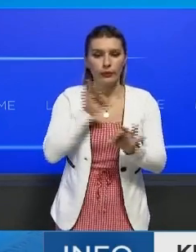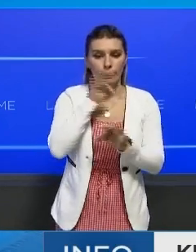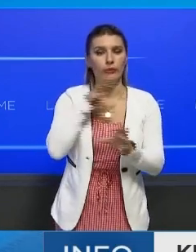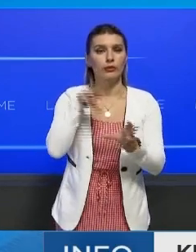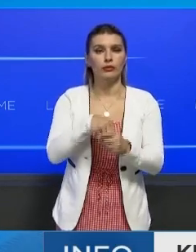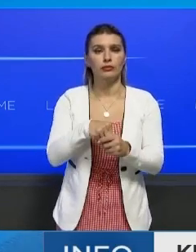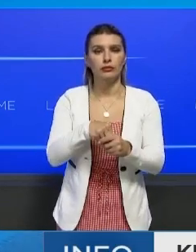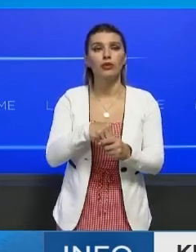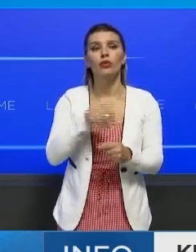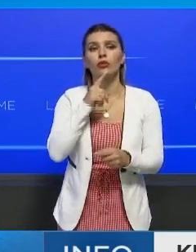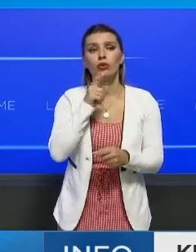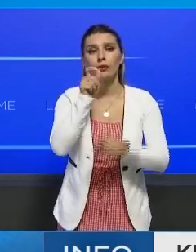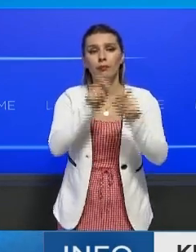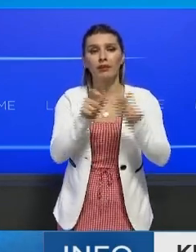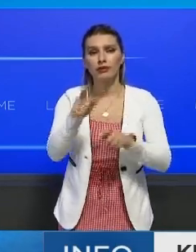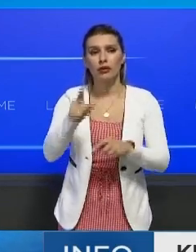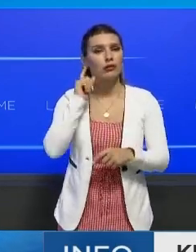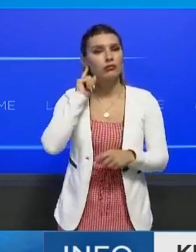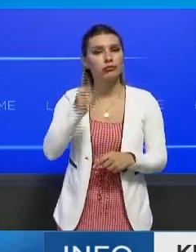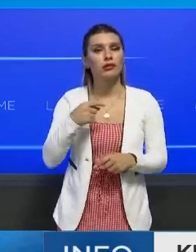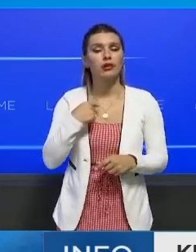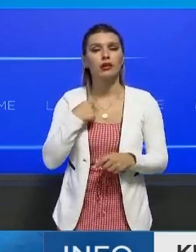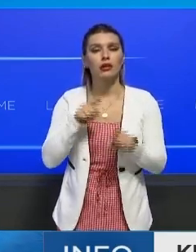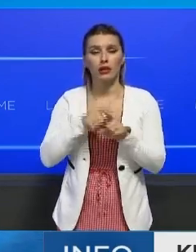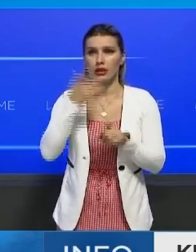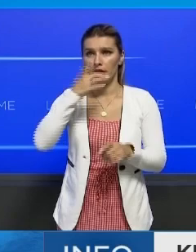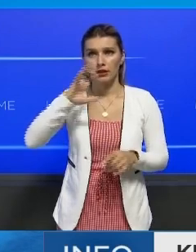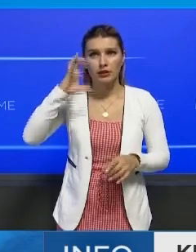përgjes për këtë punë që nuk përzbatojmë panacit në këtë dzetë,